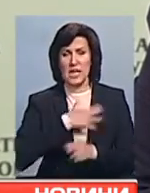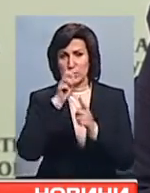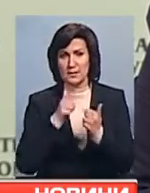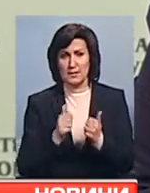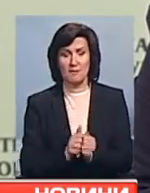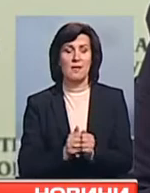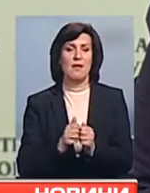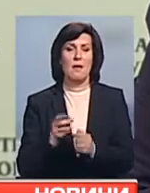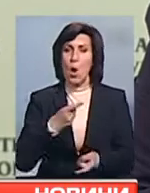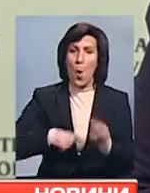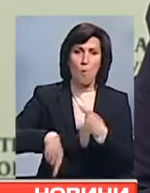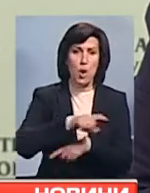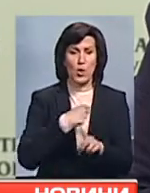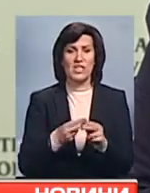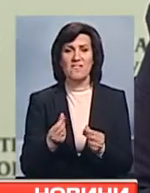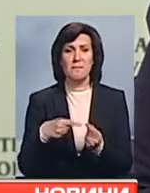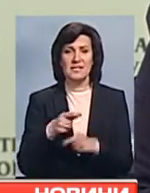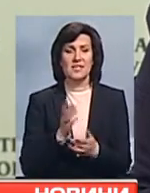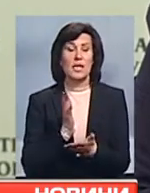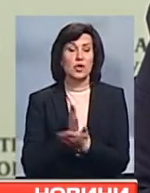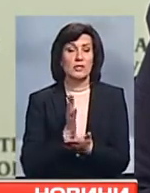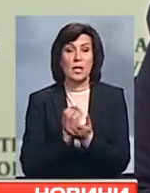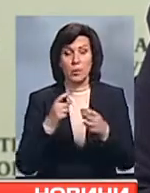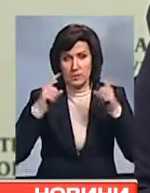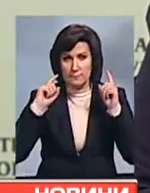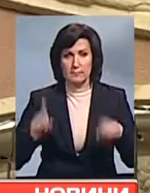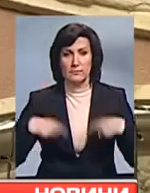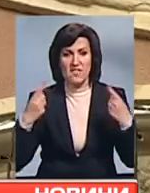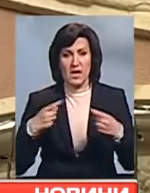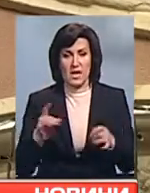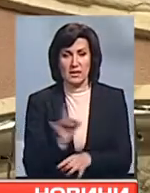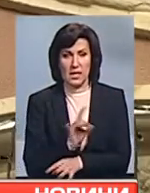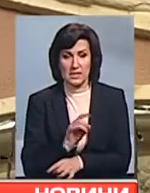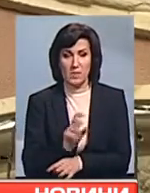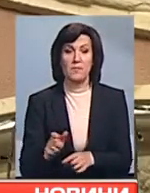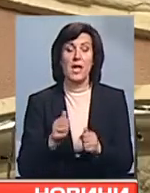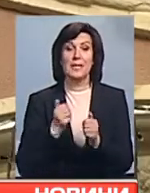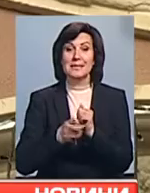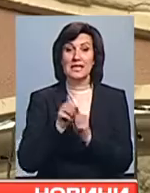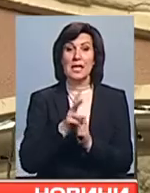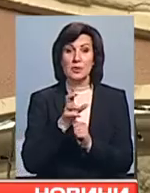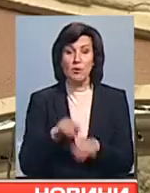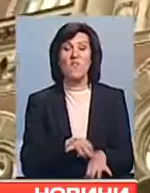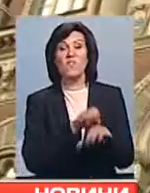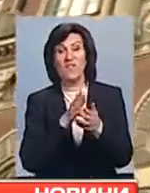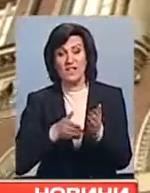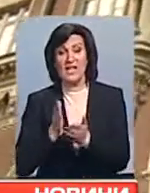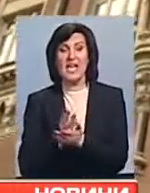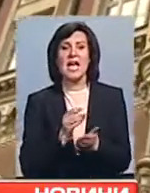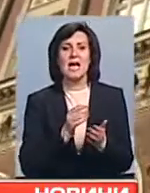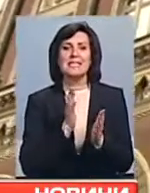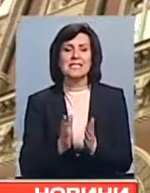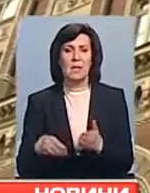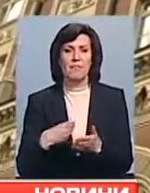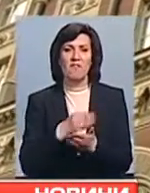країни. Обороти цього бізнесу достигали просто невероятних розмірів. Серед тих, кого НБУ вивів із ринку, є й системні